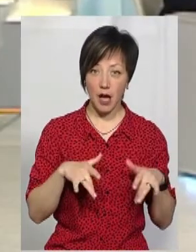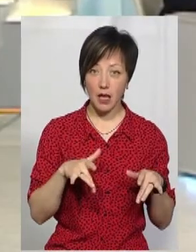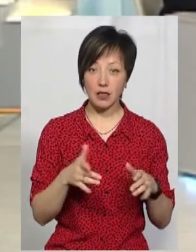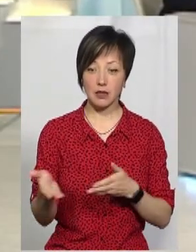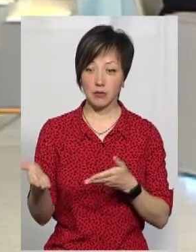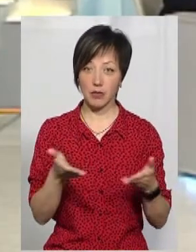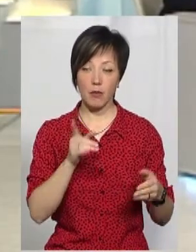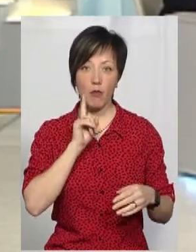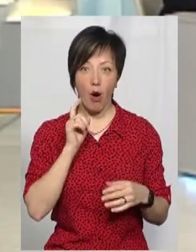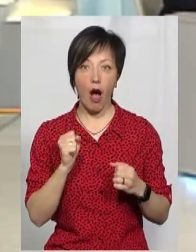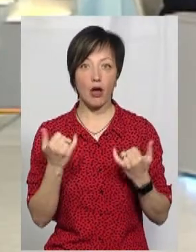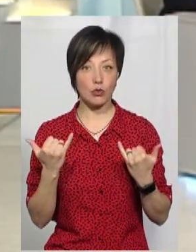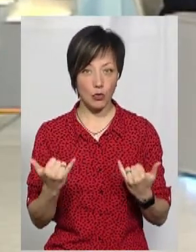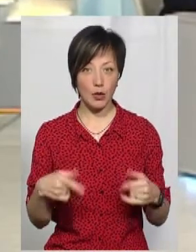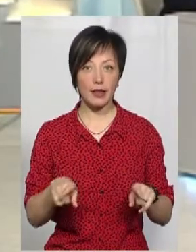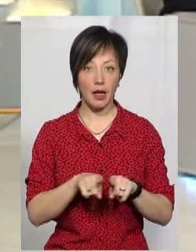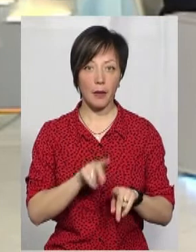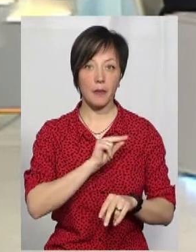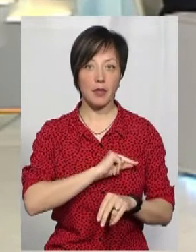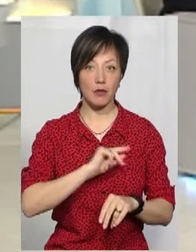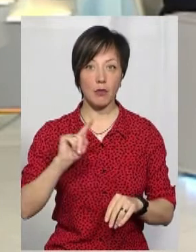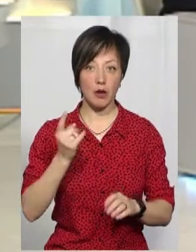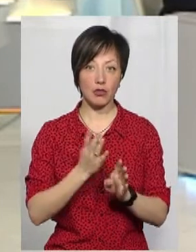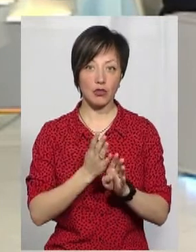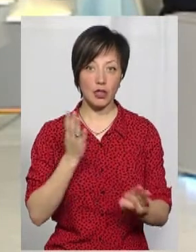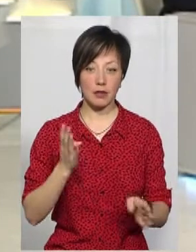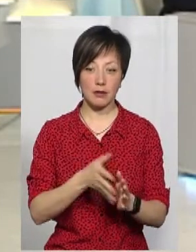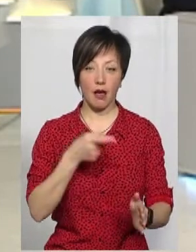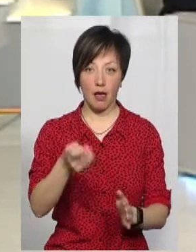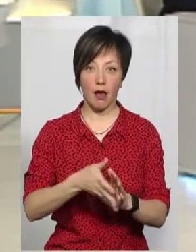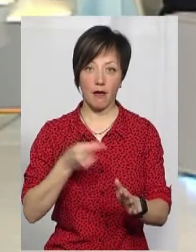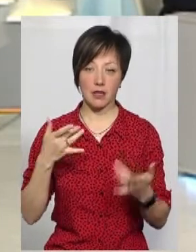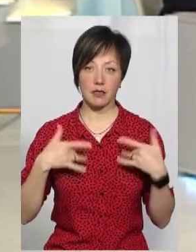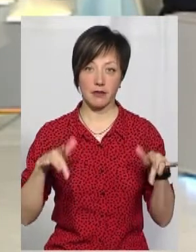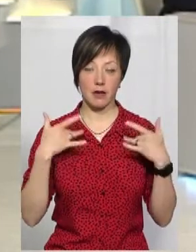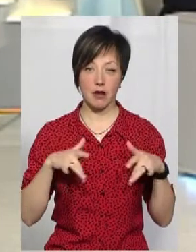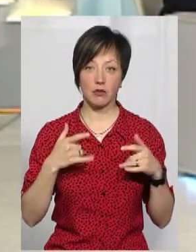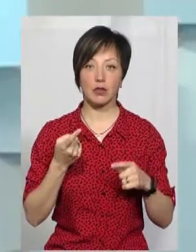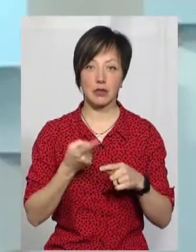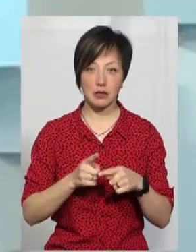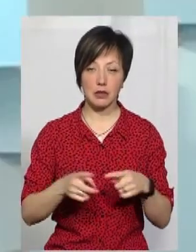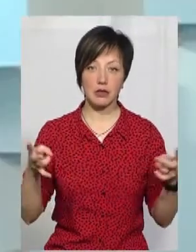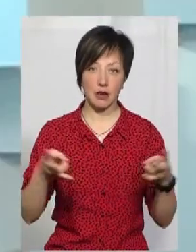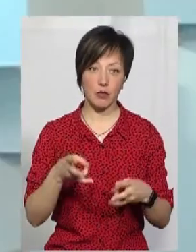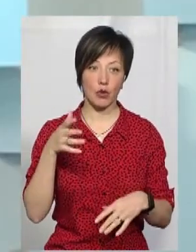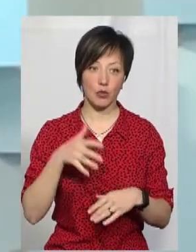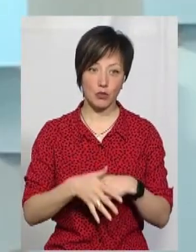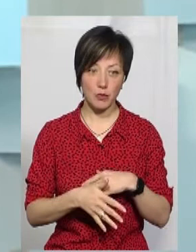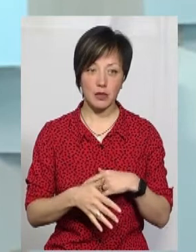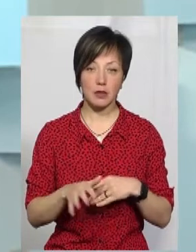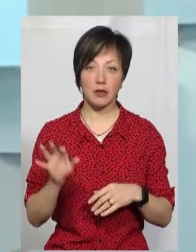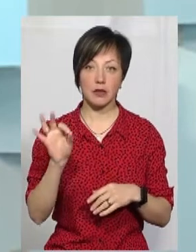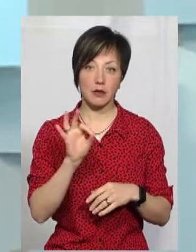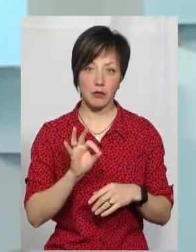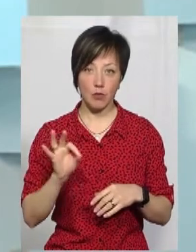представників молодого покоління. А сьогодні саме такі працівники в першу чергу пишуть заяви і звільняються. Тобто тут треба це розуміти вже в контексті